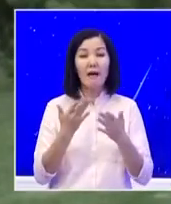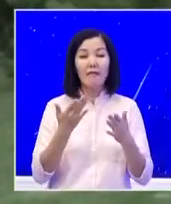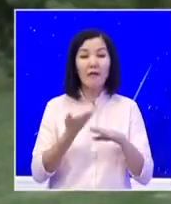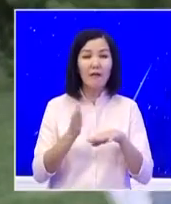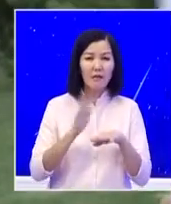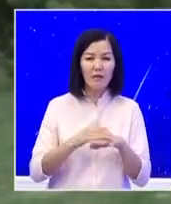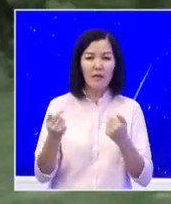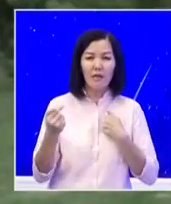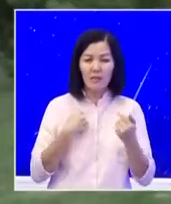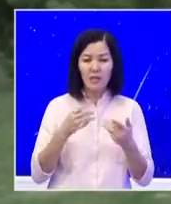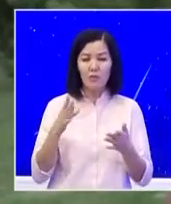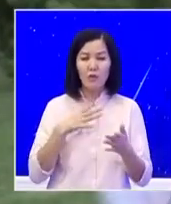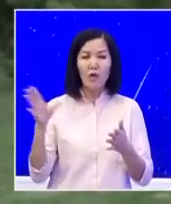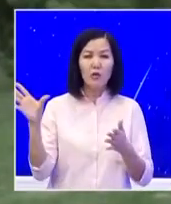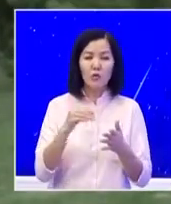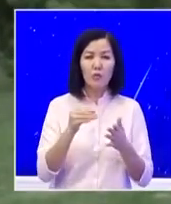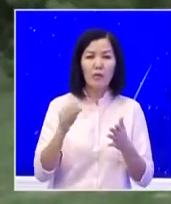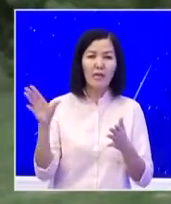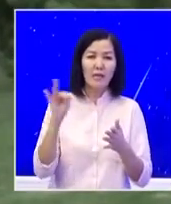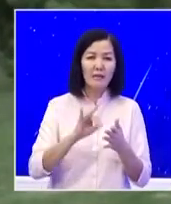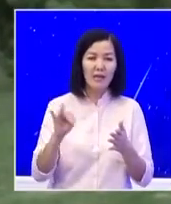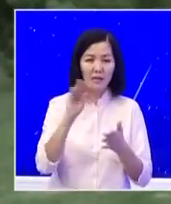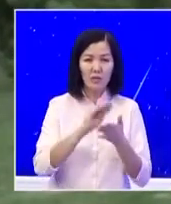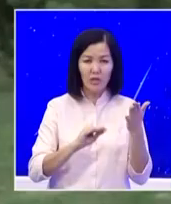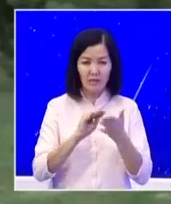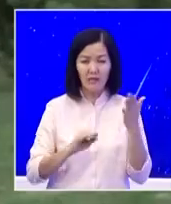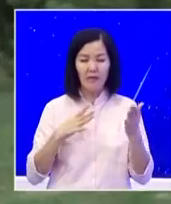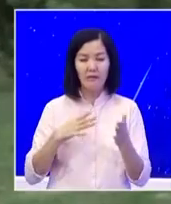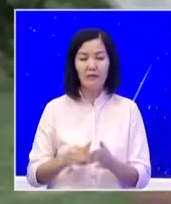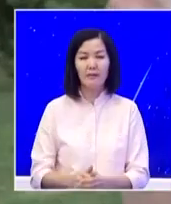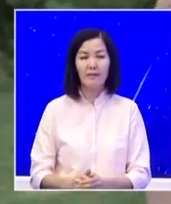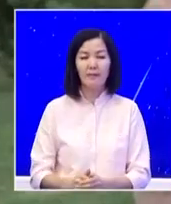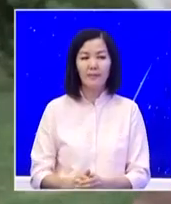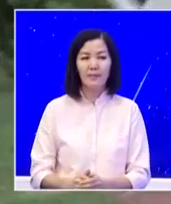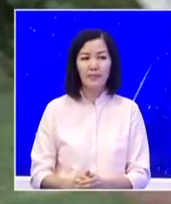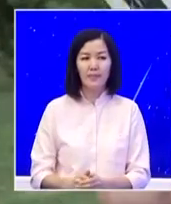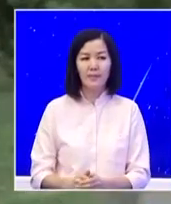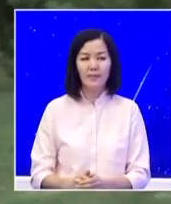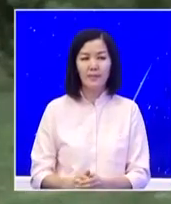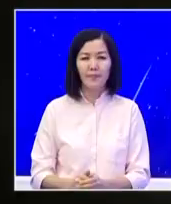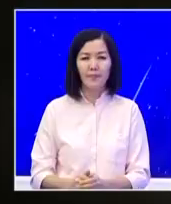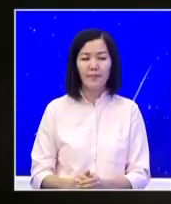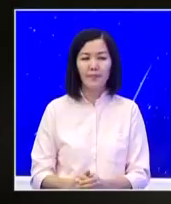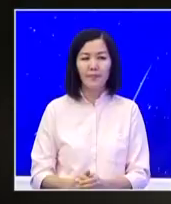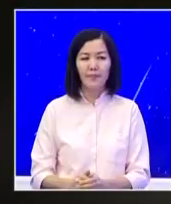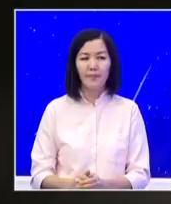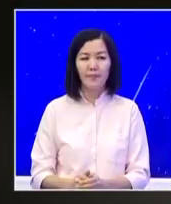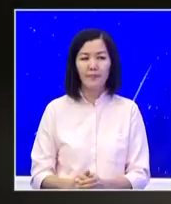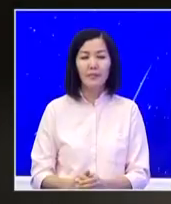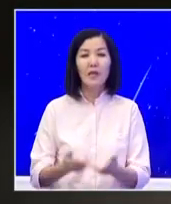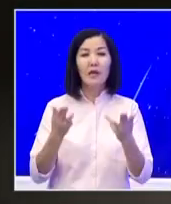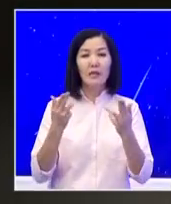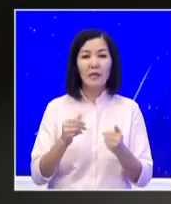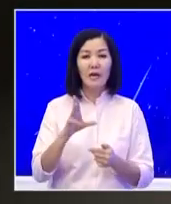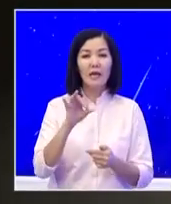өтті, қазақтың басынан қандай құбылмалы уақыт болды, соны бірден біледі. Яғни бір тарихты біліп шығады бір өлең оқыған. Я,